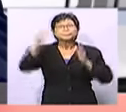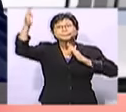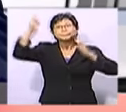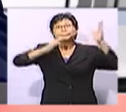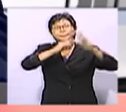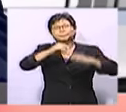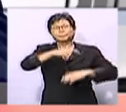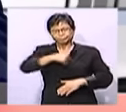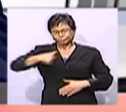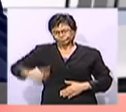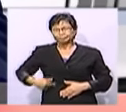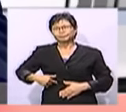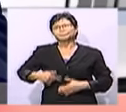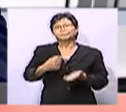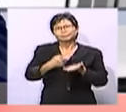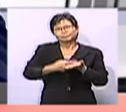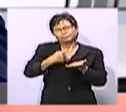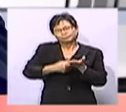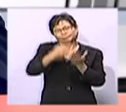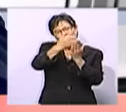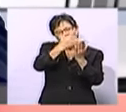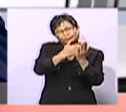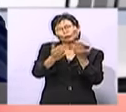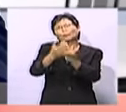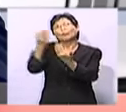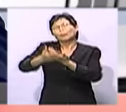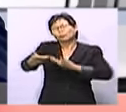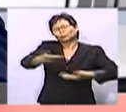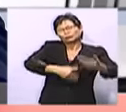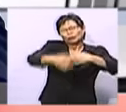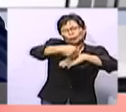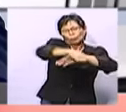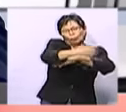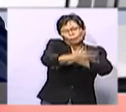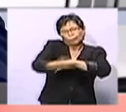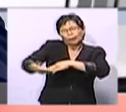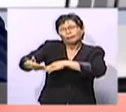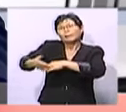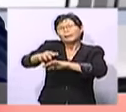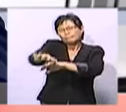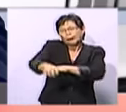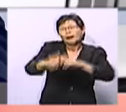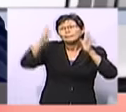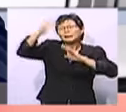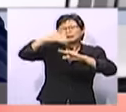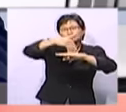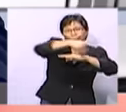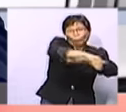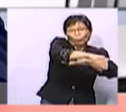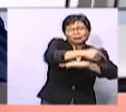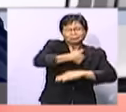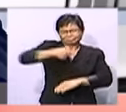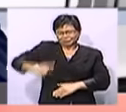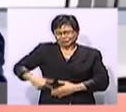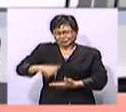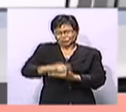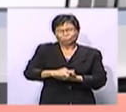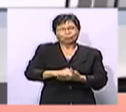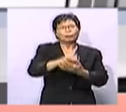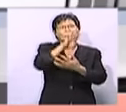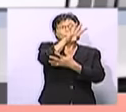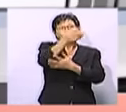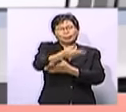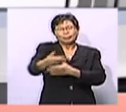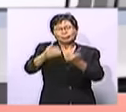Malaysia dan China akan membincangkan langkah bagi mempermudah urusan mengeksport produk pertanian tempatan ke negara tembok besar itu. Empat